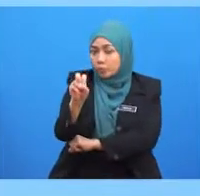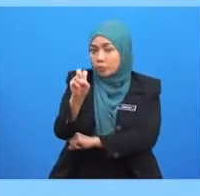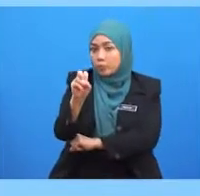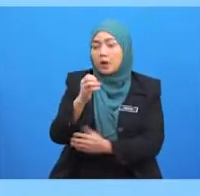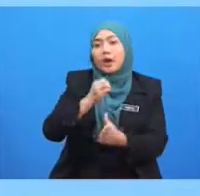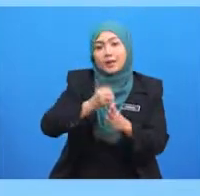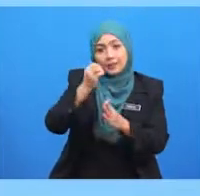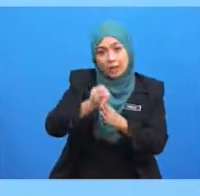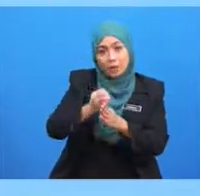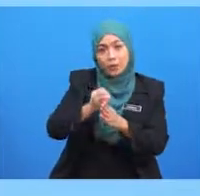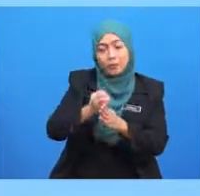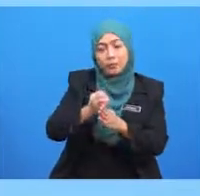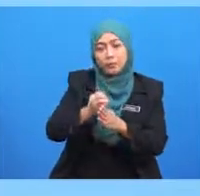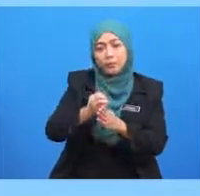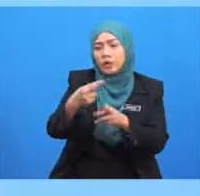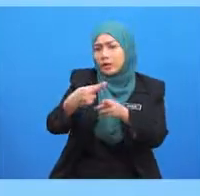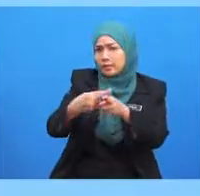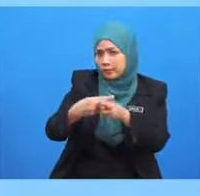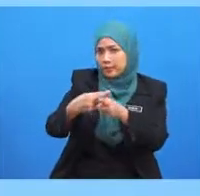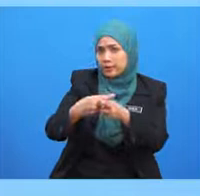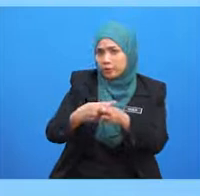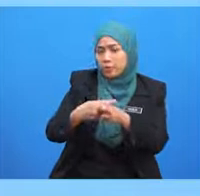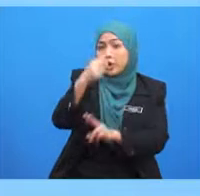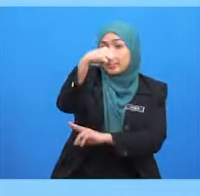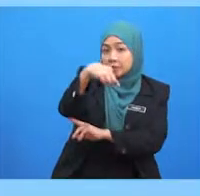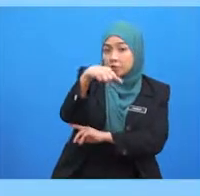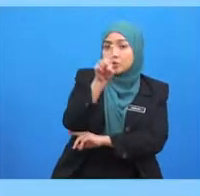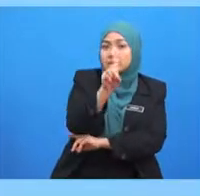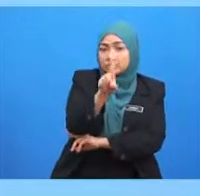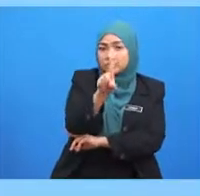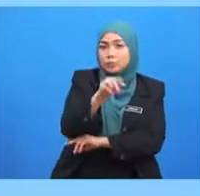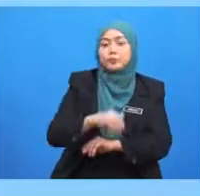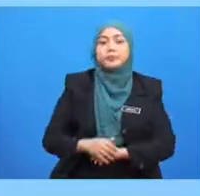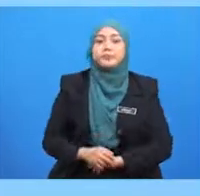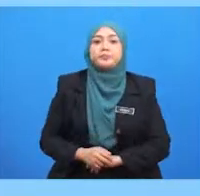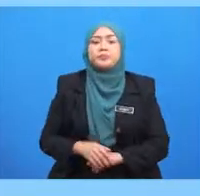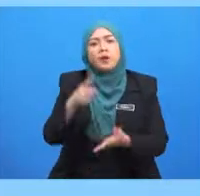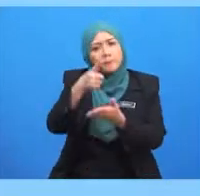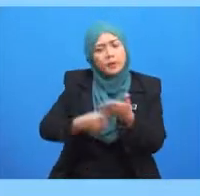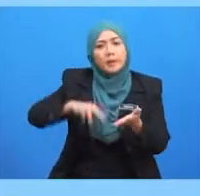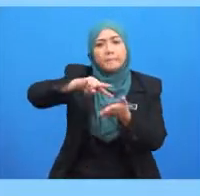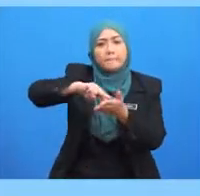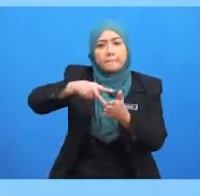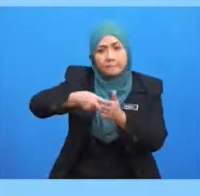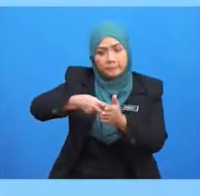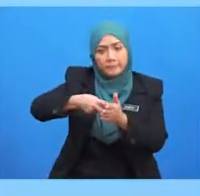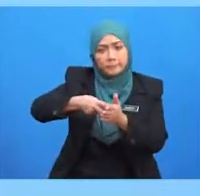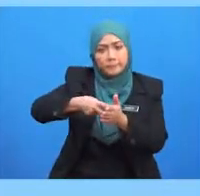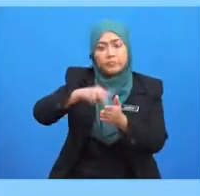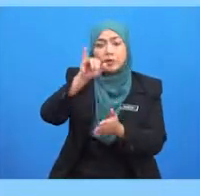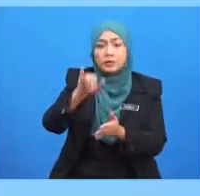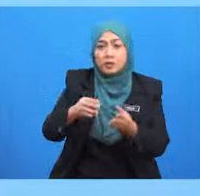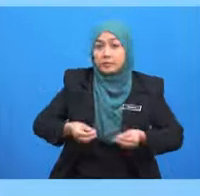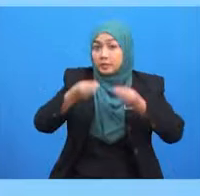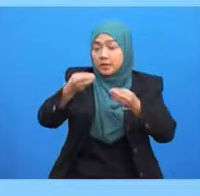atau secara ringkasnya Q1 Apakah maklumat yang diberikan dalam